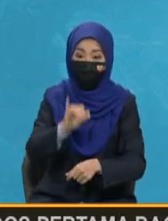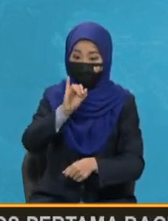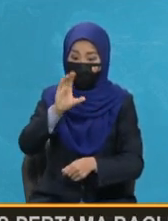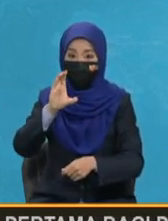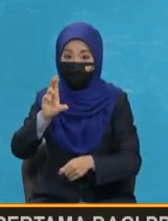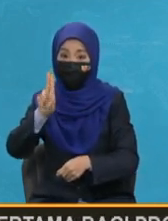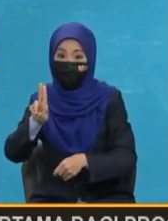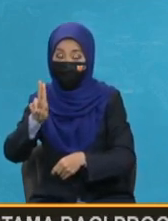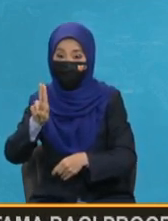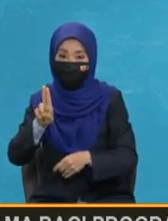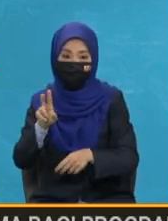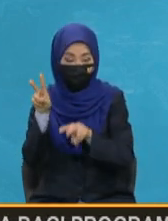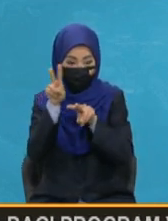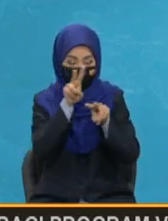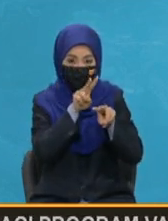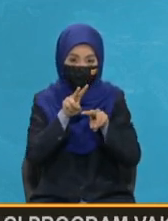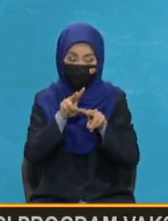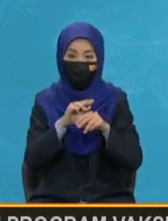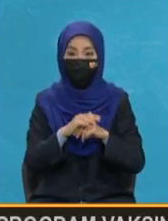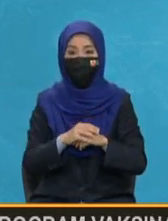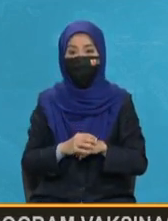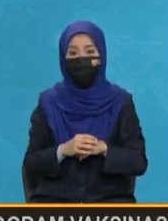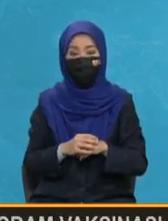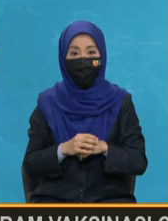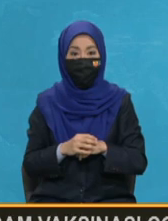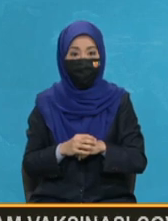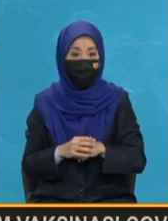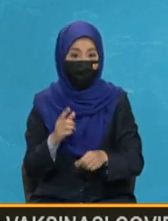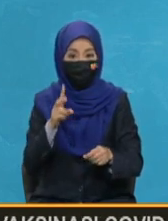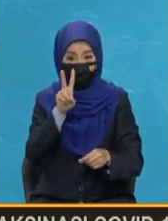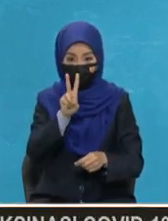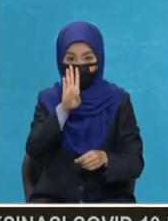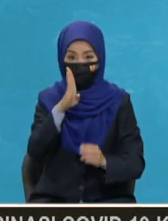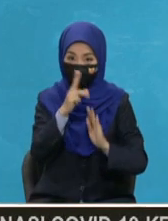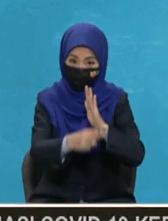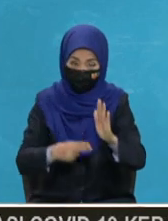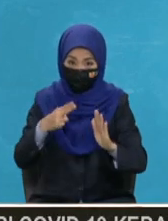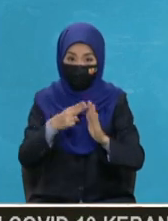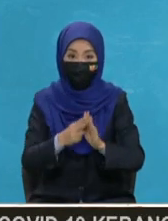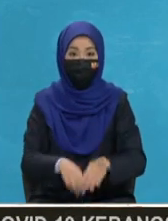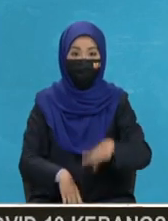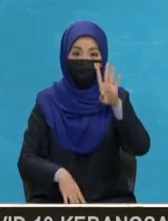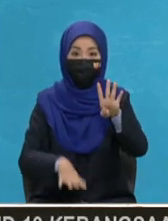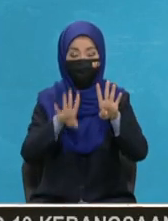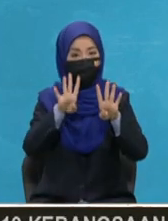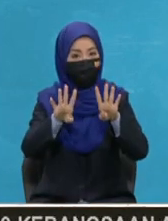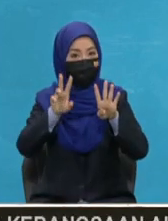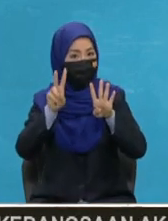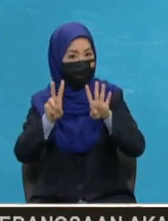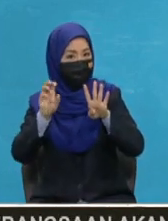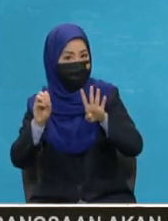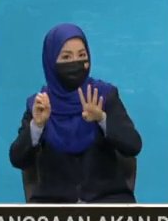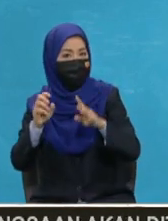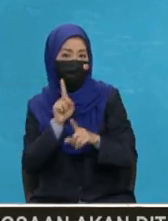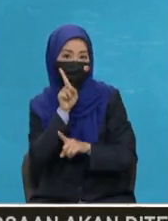bagi pemantauan rapi dalam tempoh 24 jam yang lalu sebanyak 4525